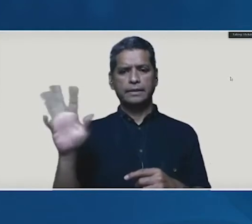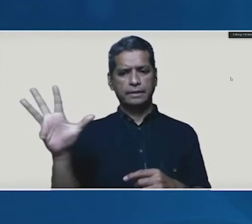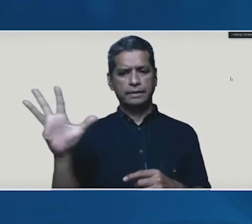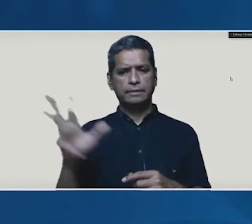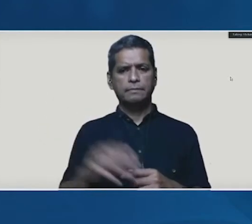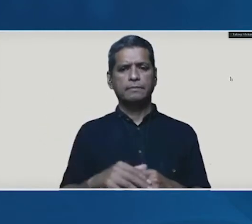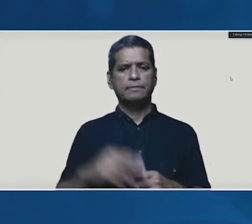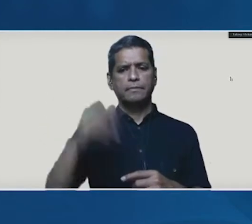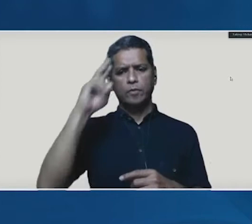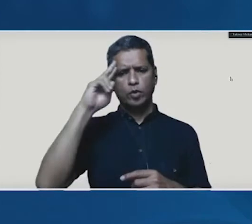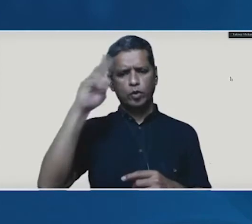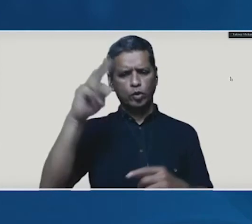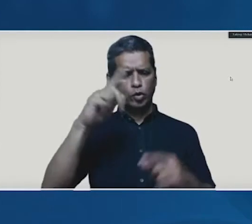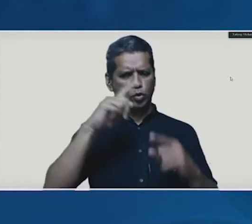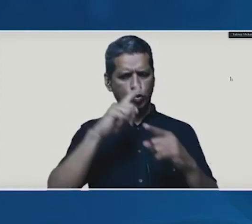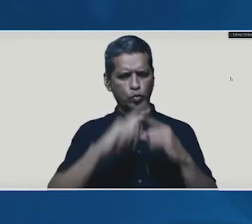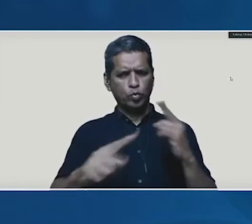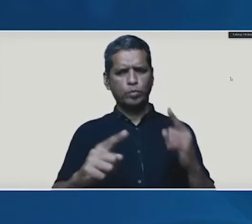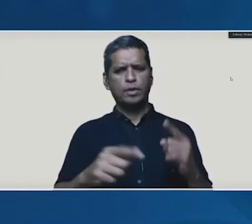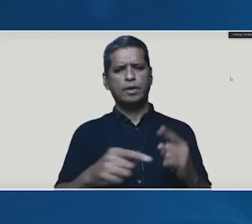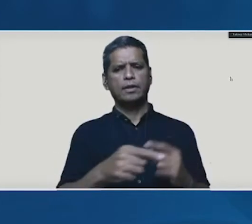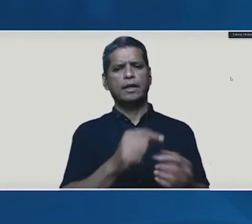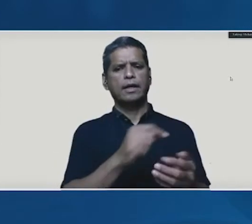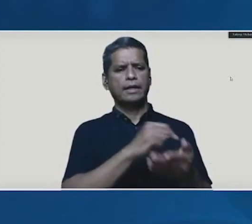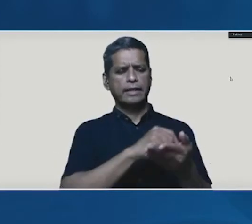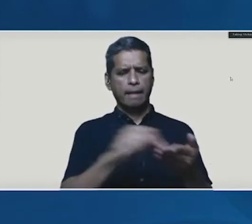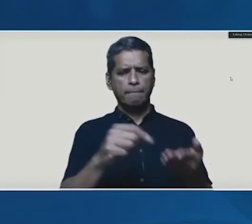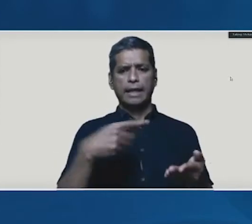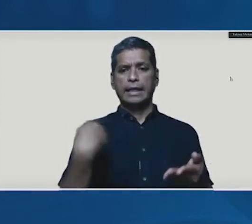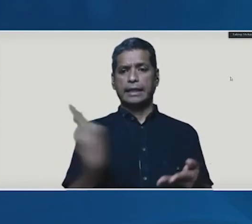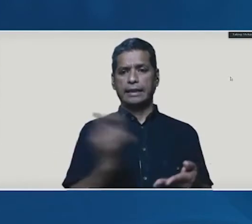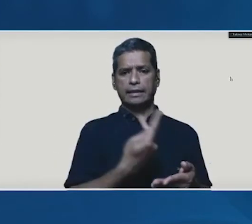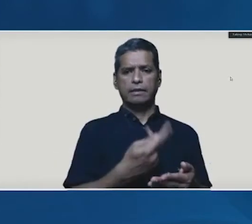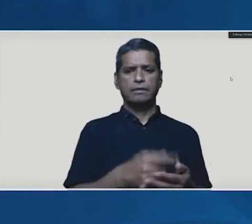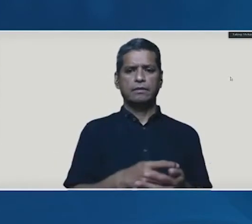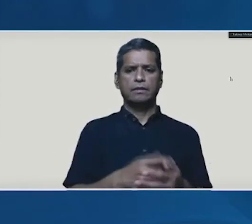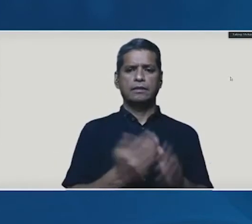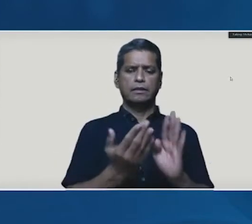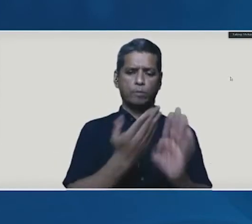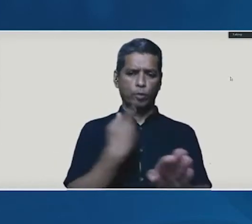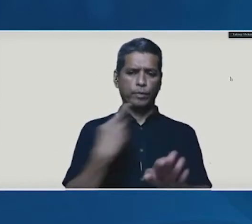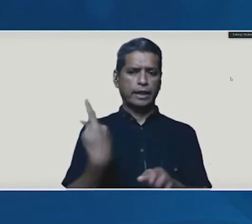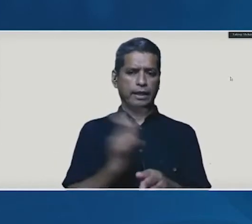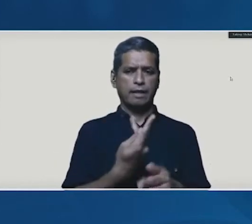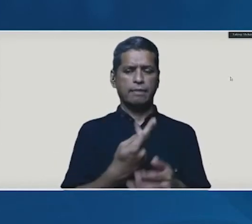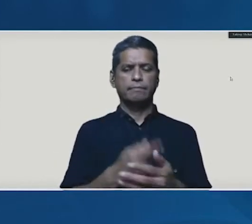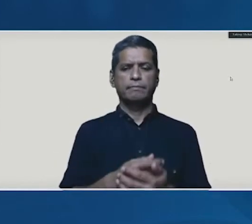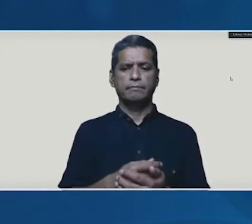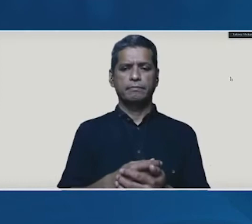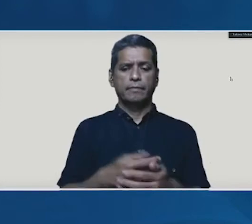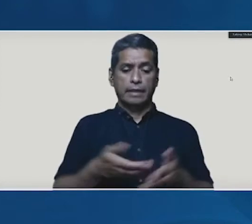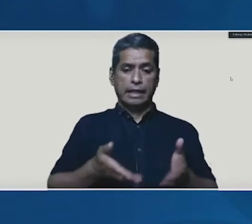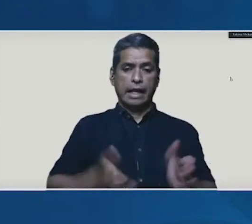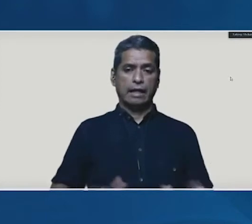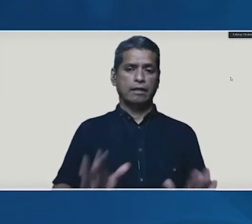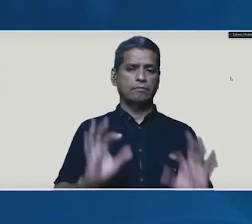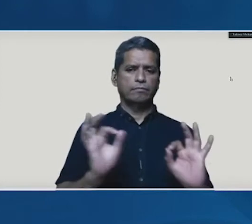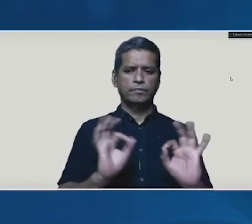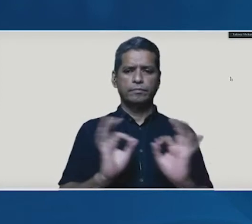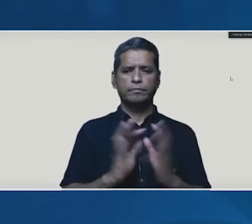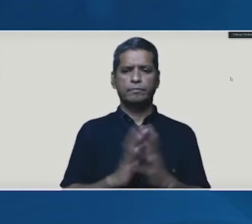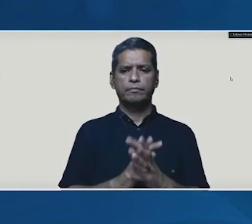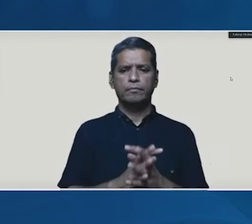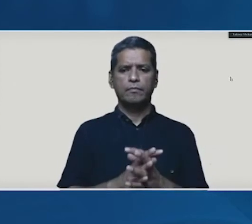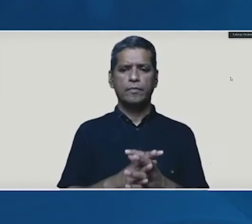mengenal kita bahkan nama kita Sebelum kita dilahirkan ketika kita